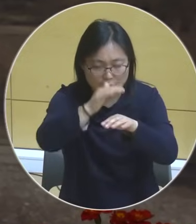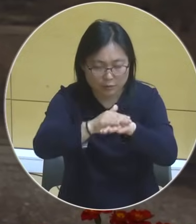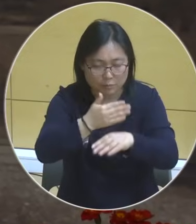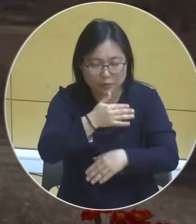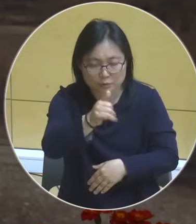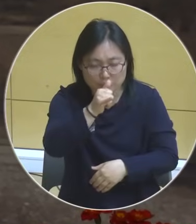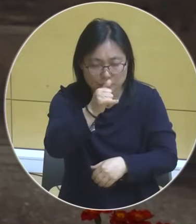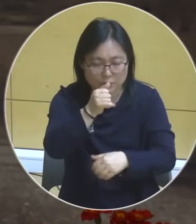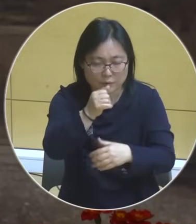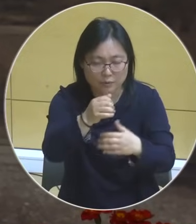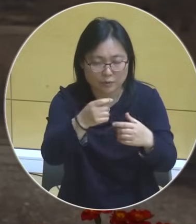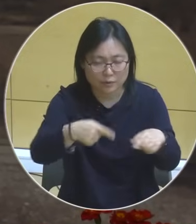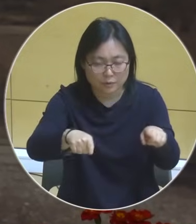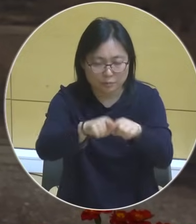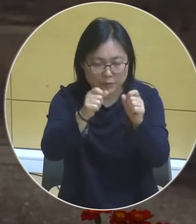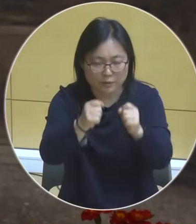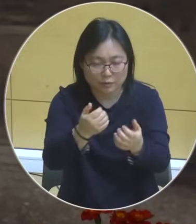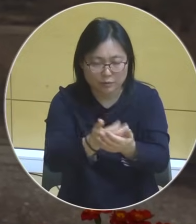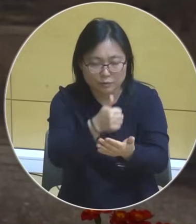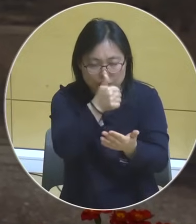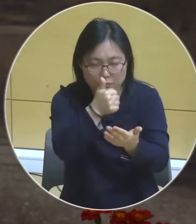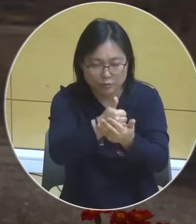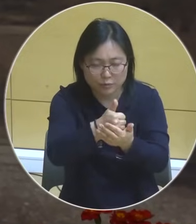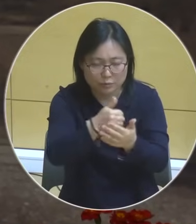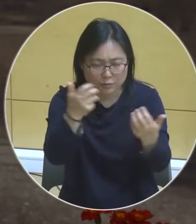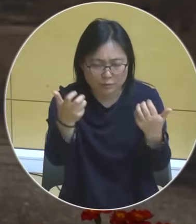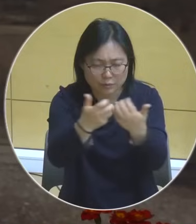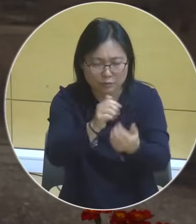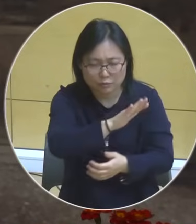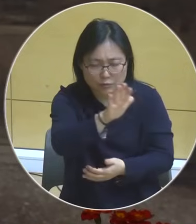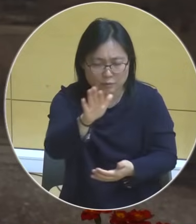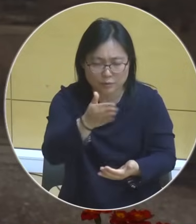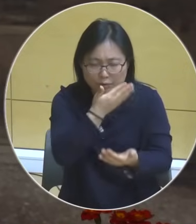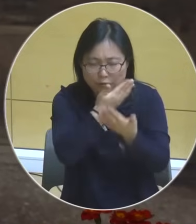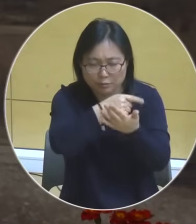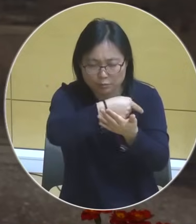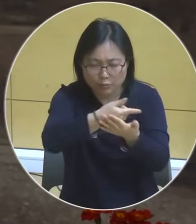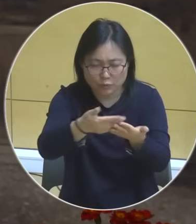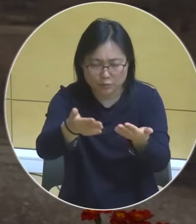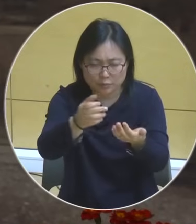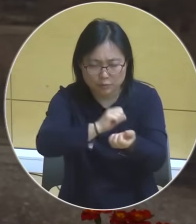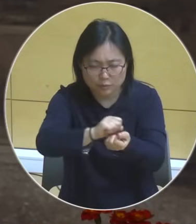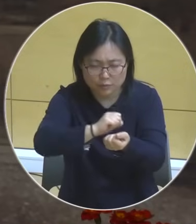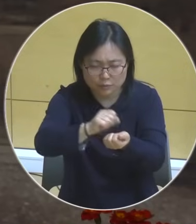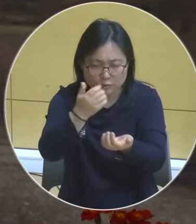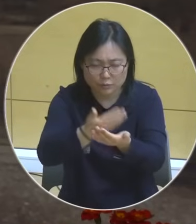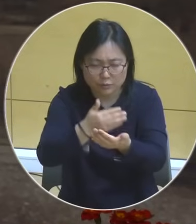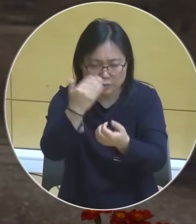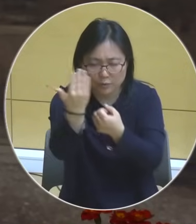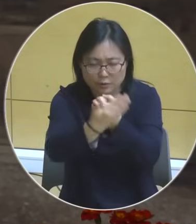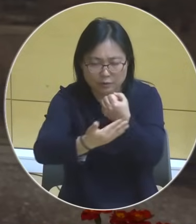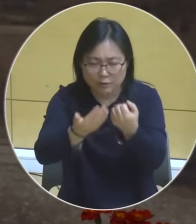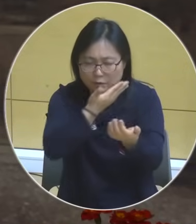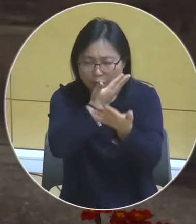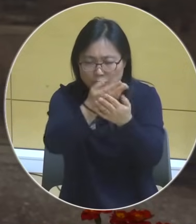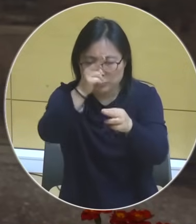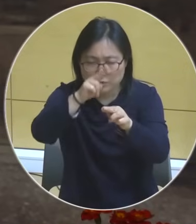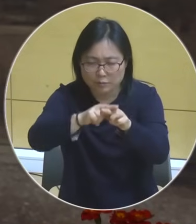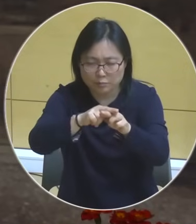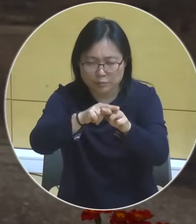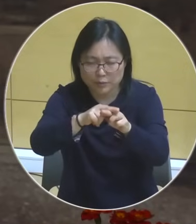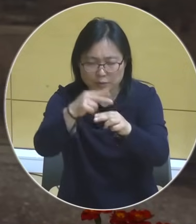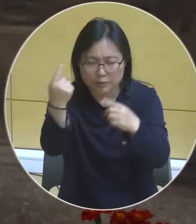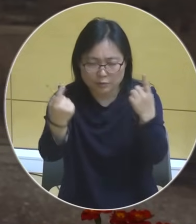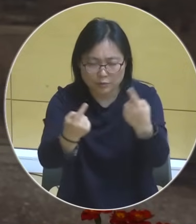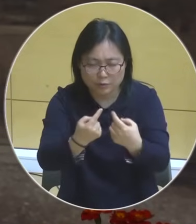함께 해주시고, 죄와 허물로 가득 찬 저희들을 보혈의 피로 씻겨 주셔서 은혜의 보좌 앞에 담대히 나가게 하신